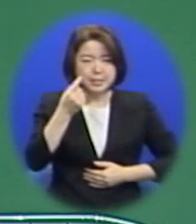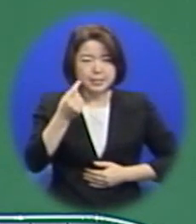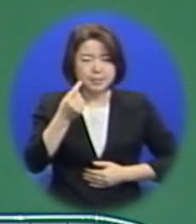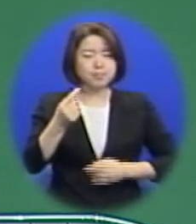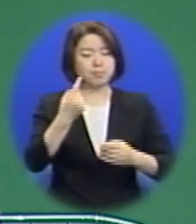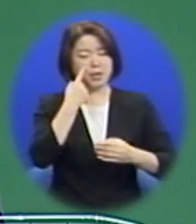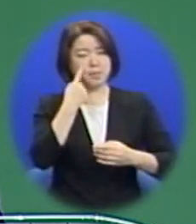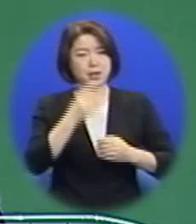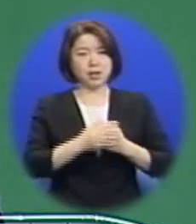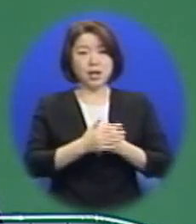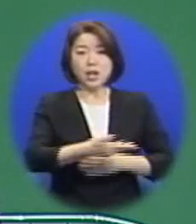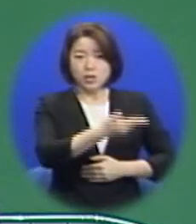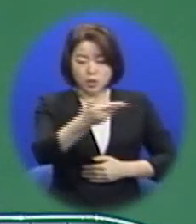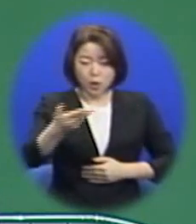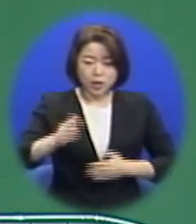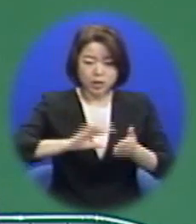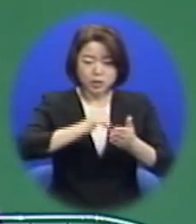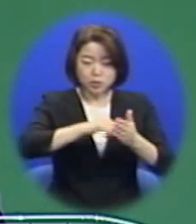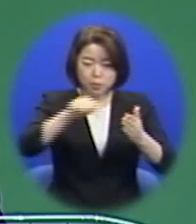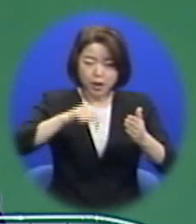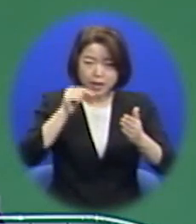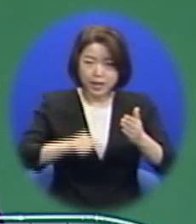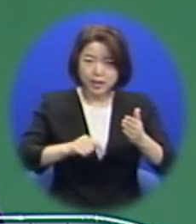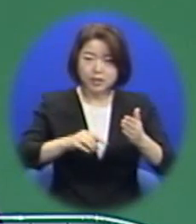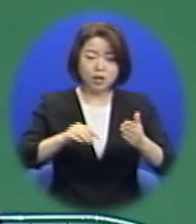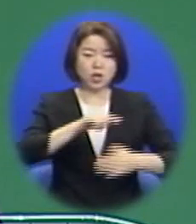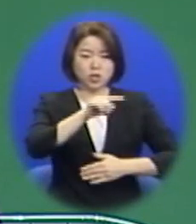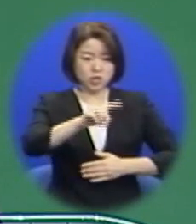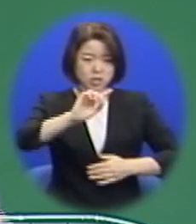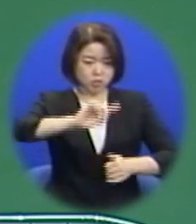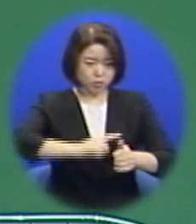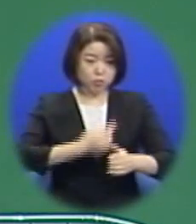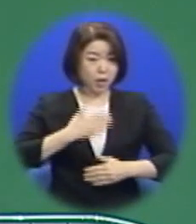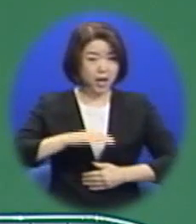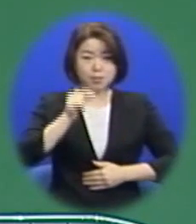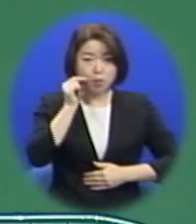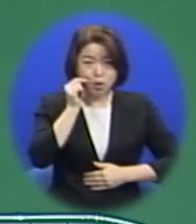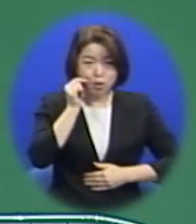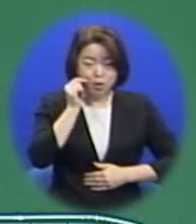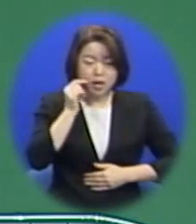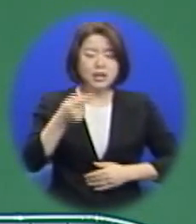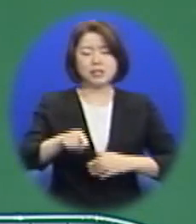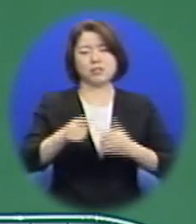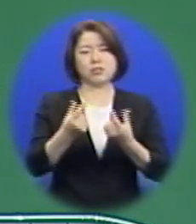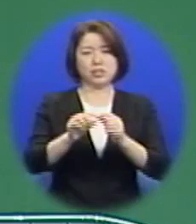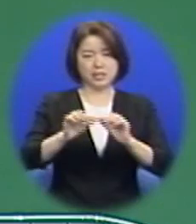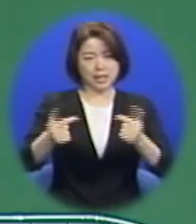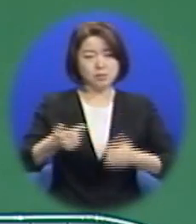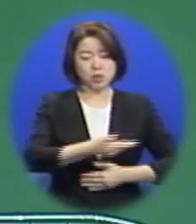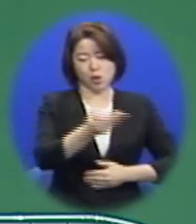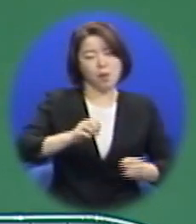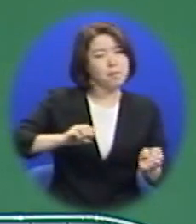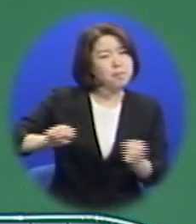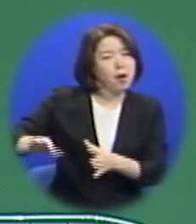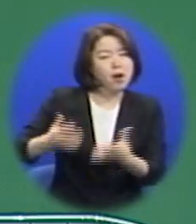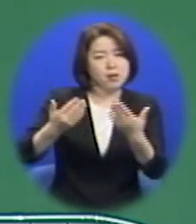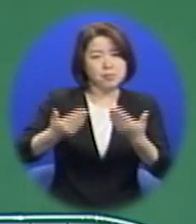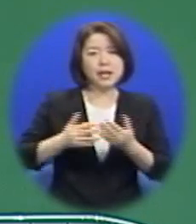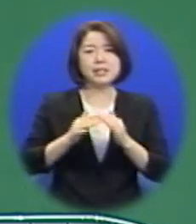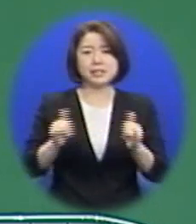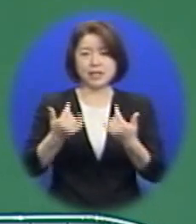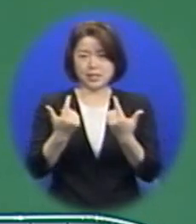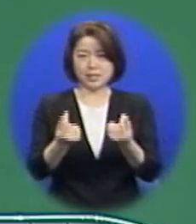그리스도께서 너희 안에 계신 줄을 너희가 스스로 알지 못하느냐. 그렇지 않으면 너희는 버림받은 자니라.